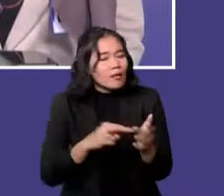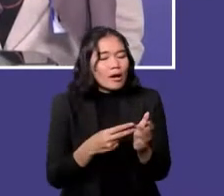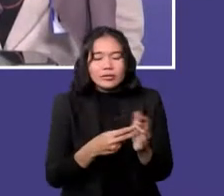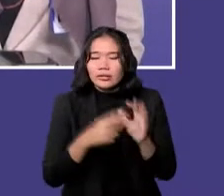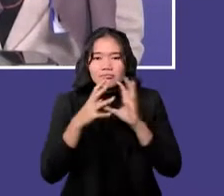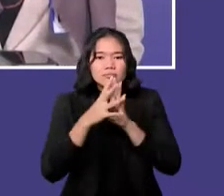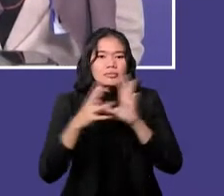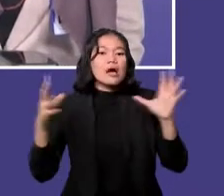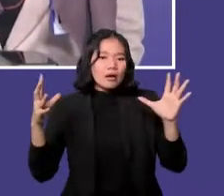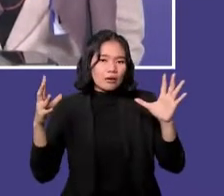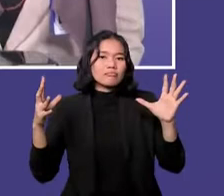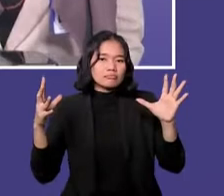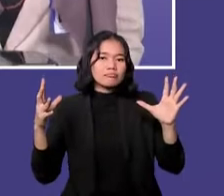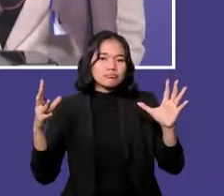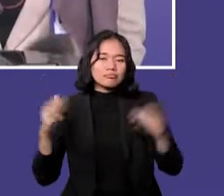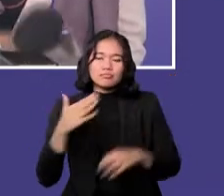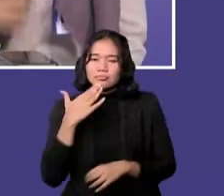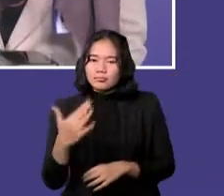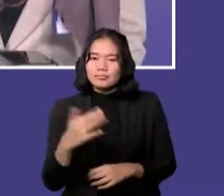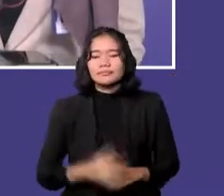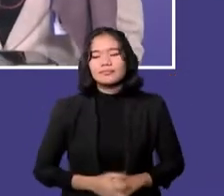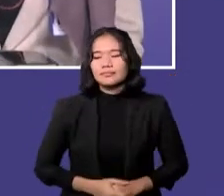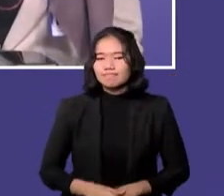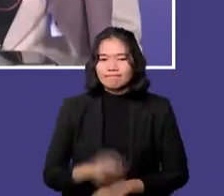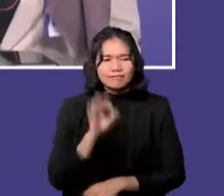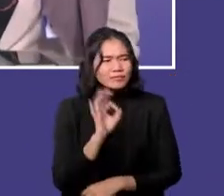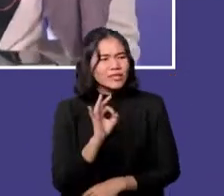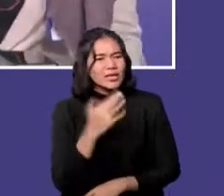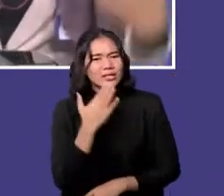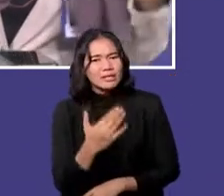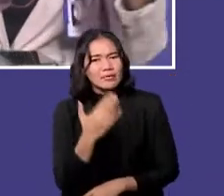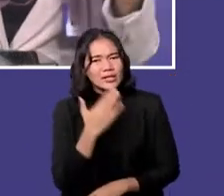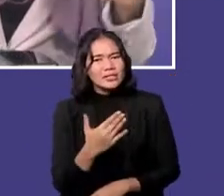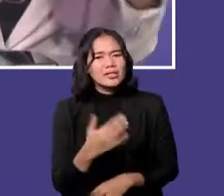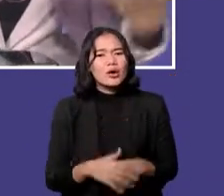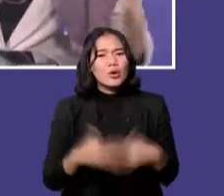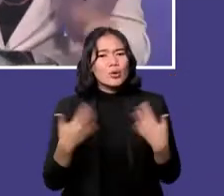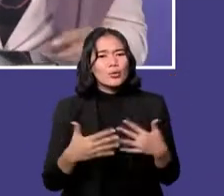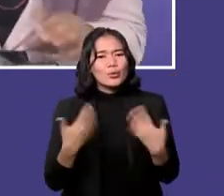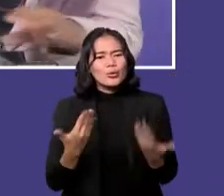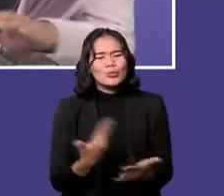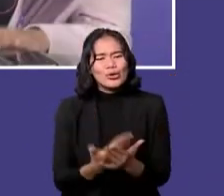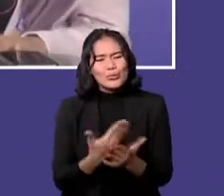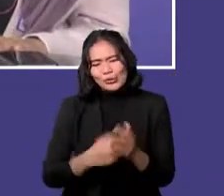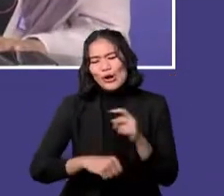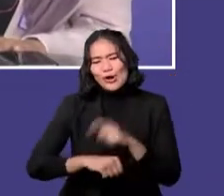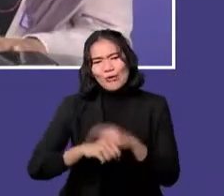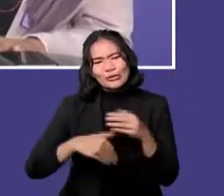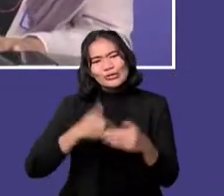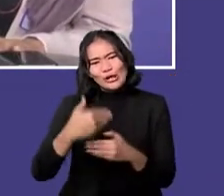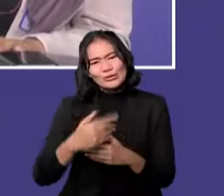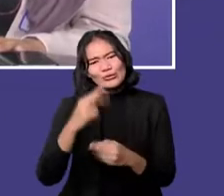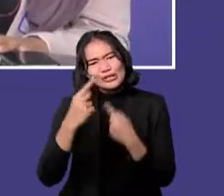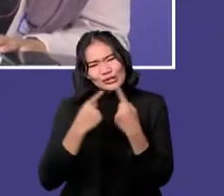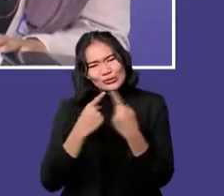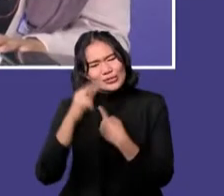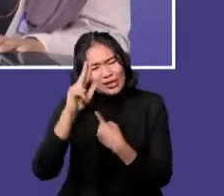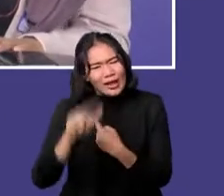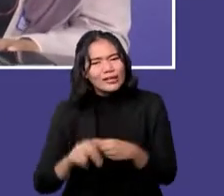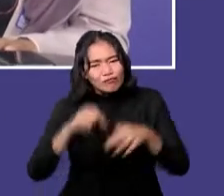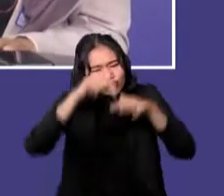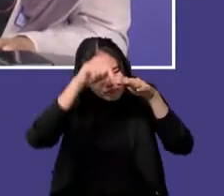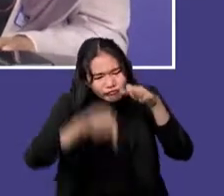bagi pengendalian COVID itu sendiri. Terima kasih. Baik, menarik sekali Ibu. Mudah-mudahan kita ada waktu lagi berikutnya untuk bisa diskusi lebih